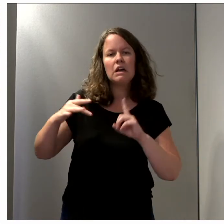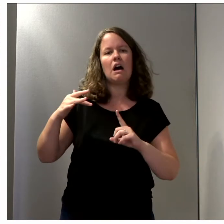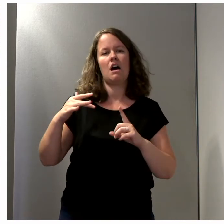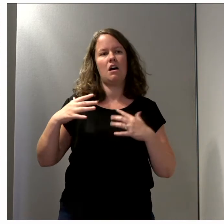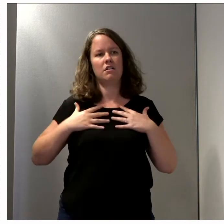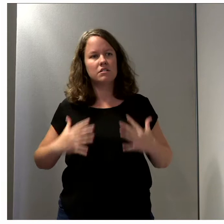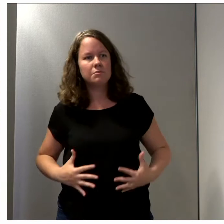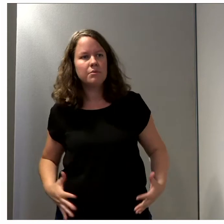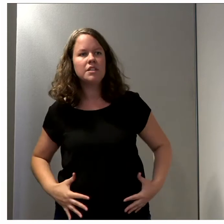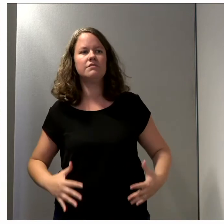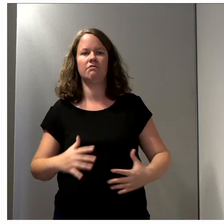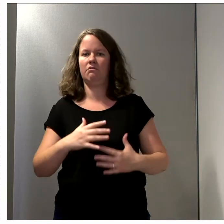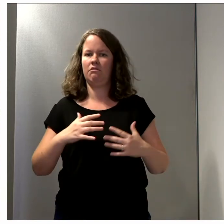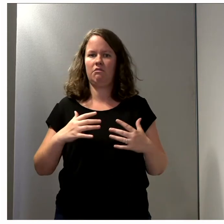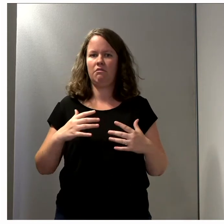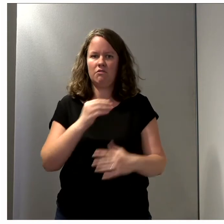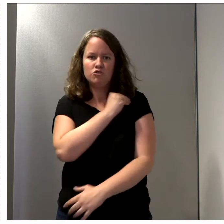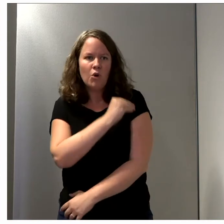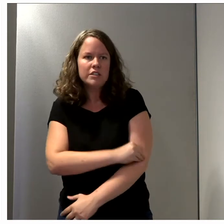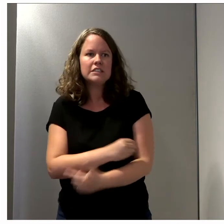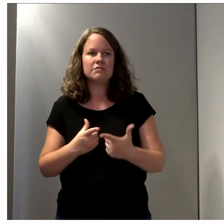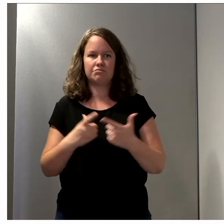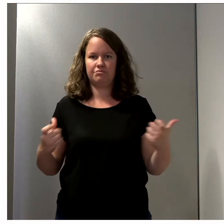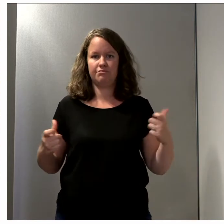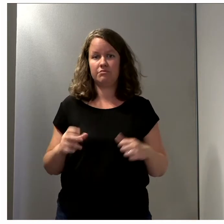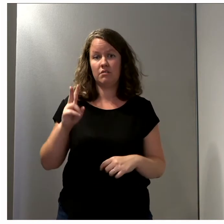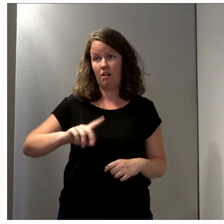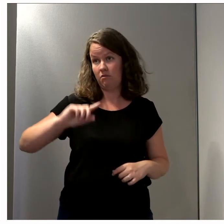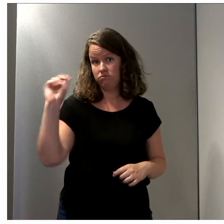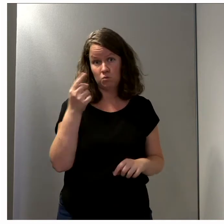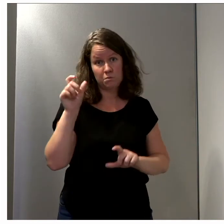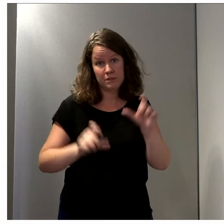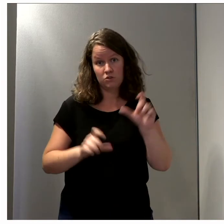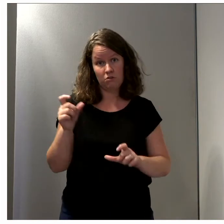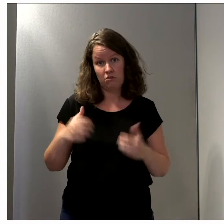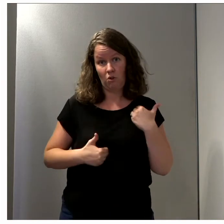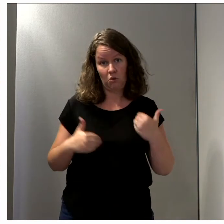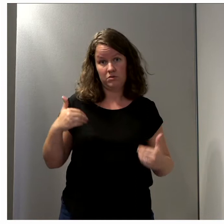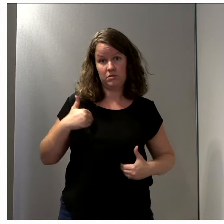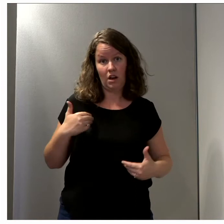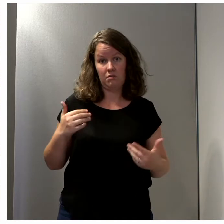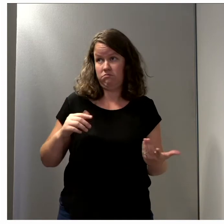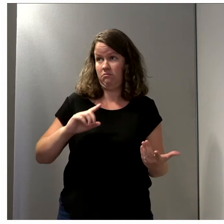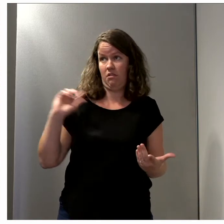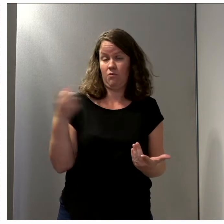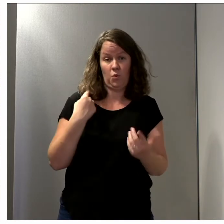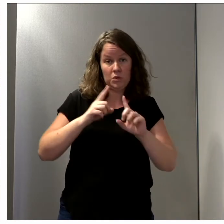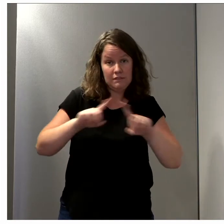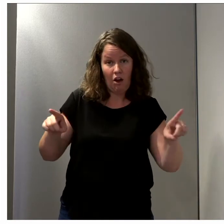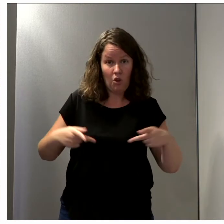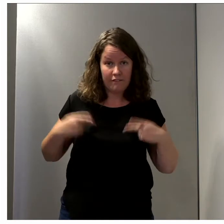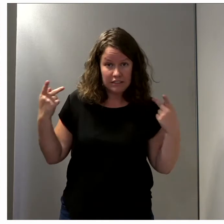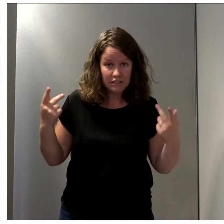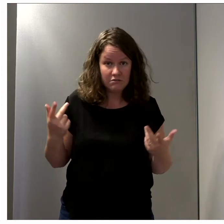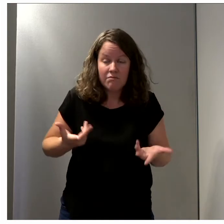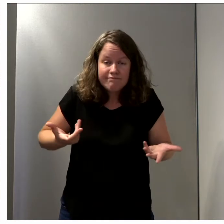et physique sportif et comme dire à tout le monde à toute personne en situation de handicap on est tous différents dans la vie